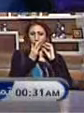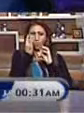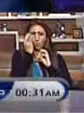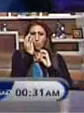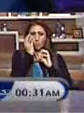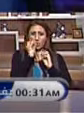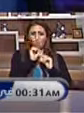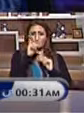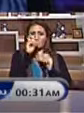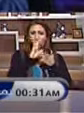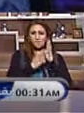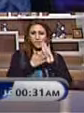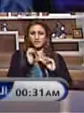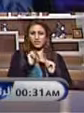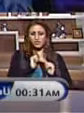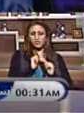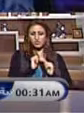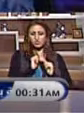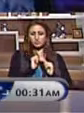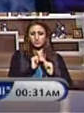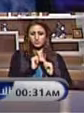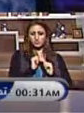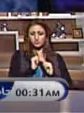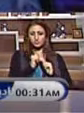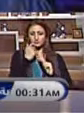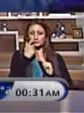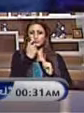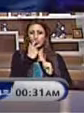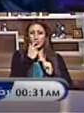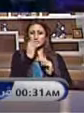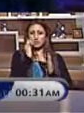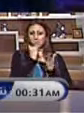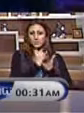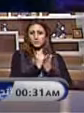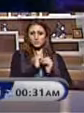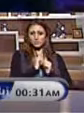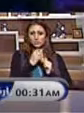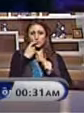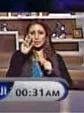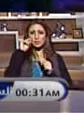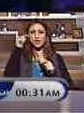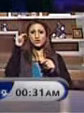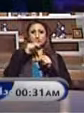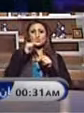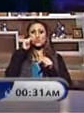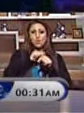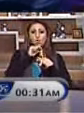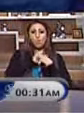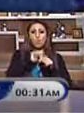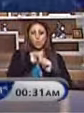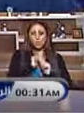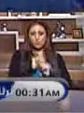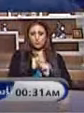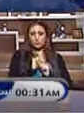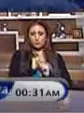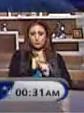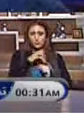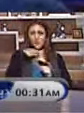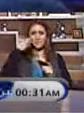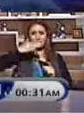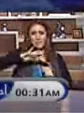خلاص النتوءات التي اسفل اللسان هذه تتحول الى اشواك فلو رحنا ندفن